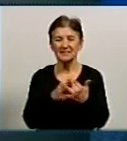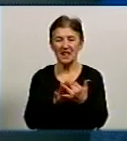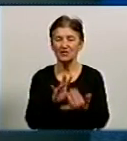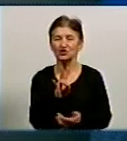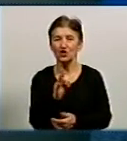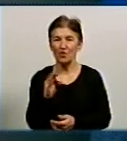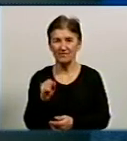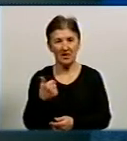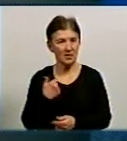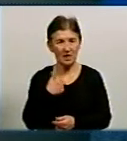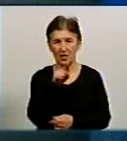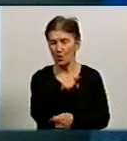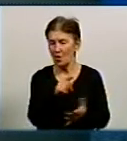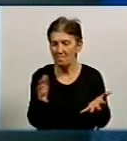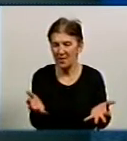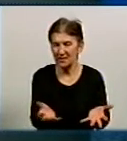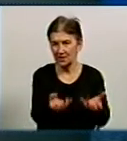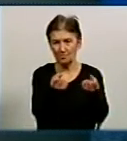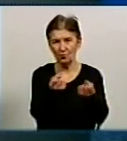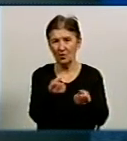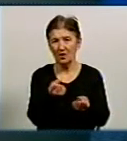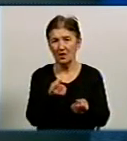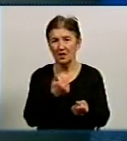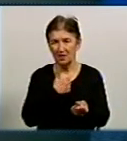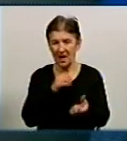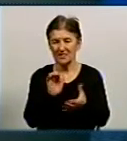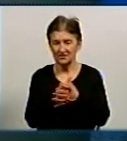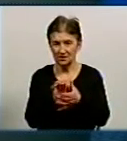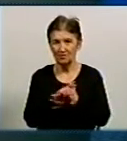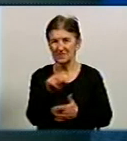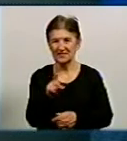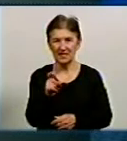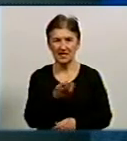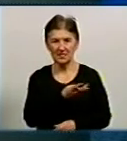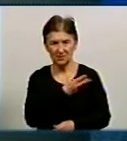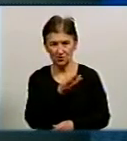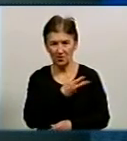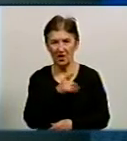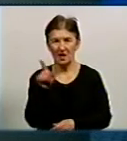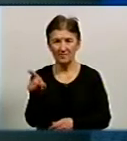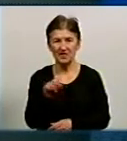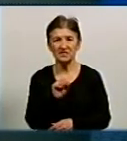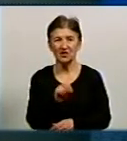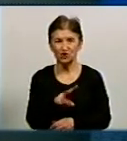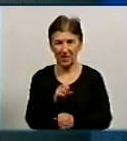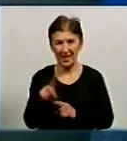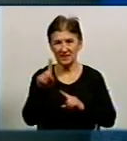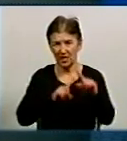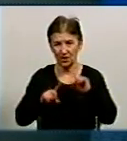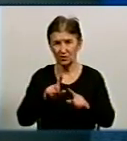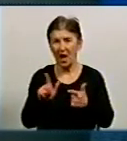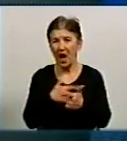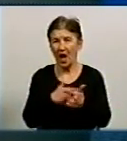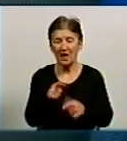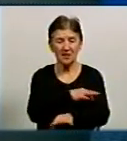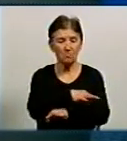Я особисто його підтримував і підтримую, знайомий особисто з ініціатором проєкту. Він, до речі, член координаційної ради. Але проєкт